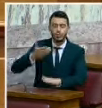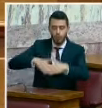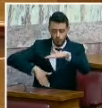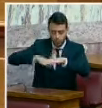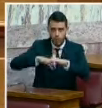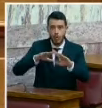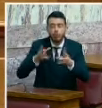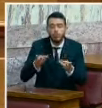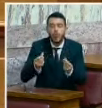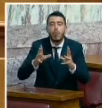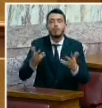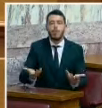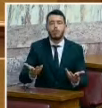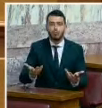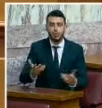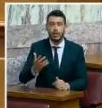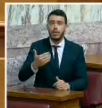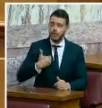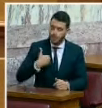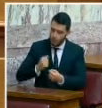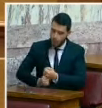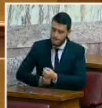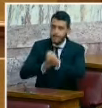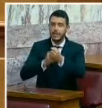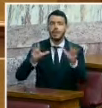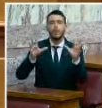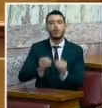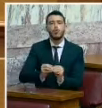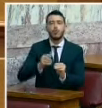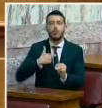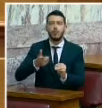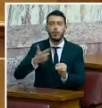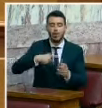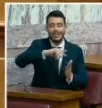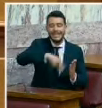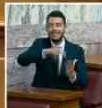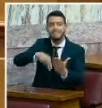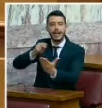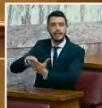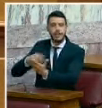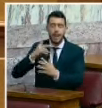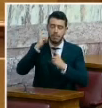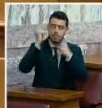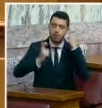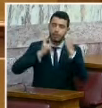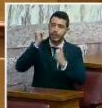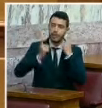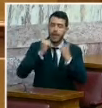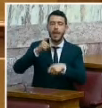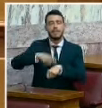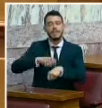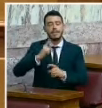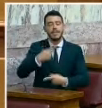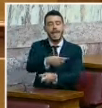συλλογικές διαπραγματεύσεις. Το έχω πει πολλές φορές, αλλά αυτό δεν κρίνεται σκόπιμο να το επαναλάβετε σε αυτή την αίθουσα. Αλλά αναρωτιέμαι, τη στιγμή που θα